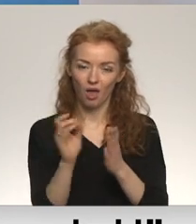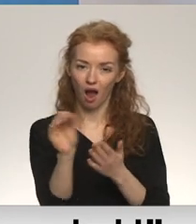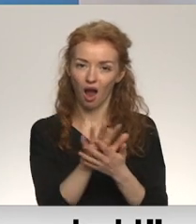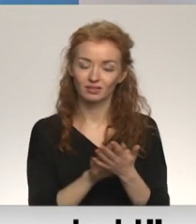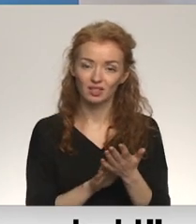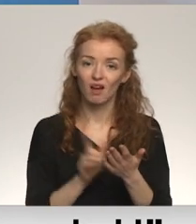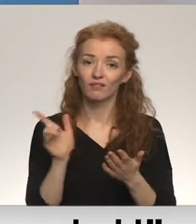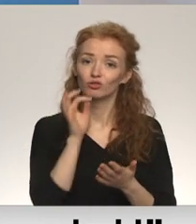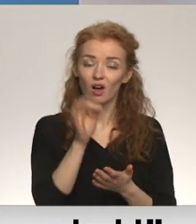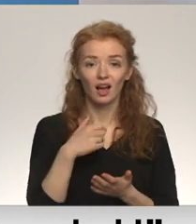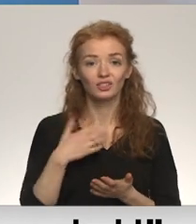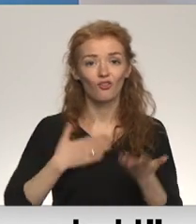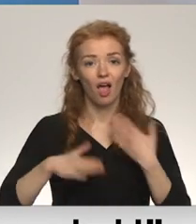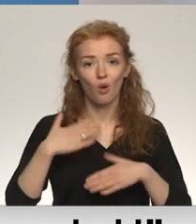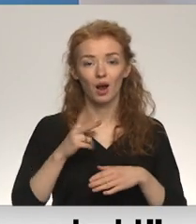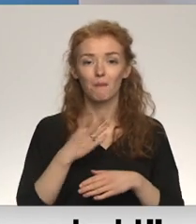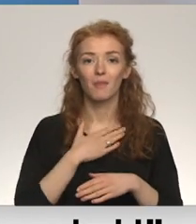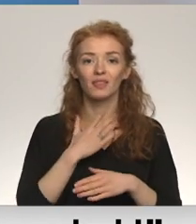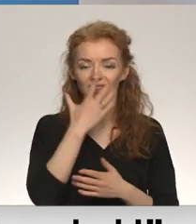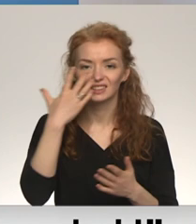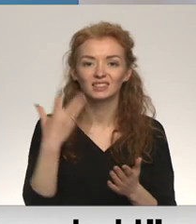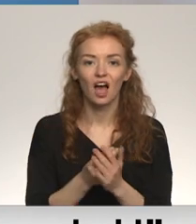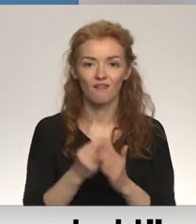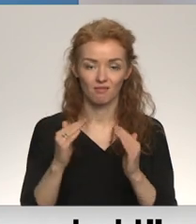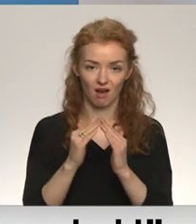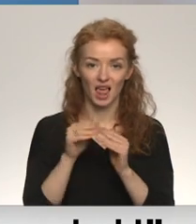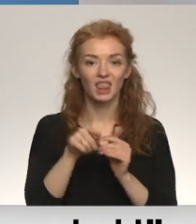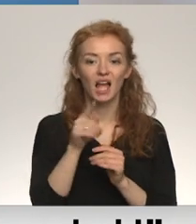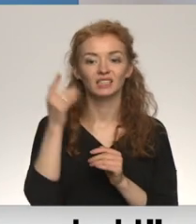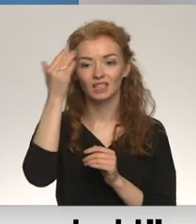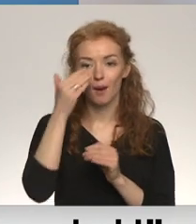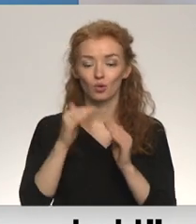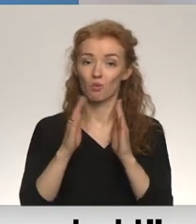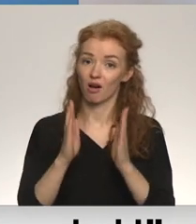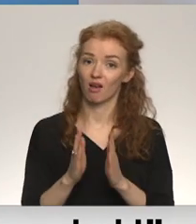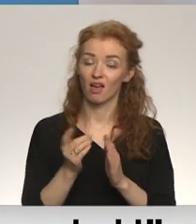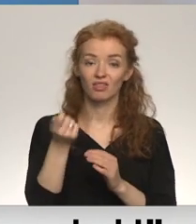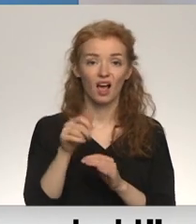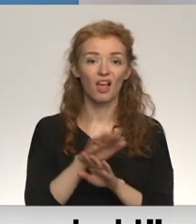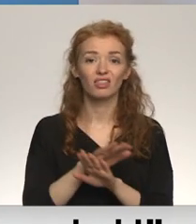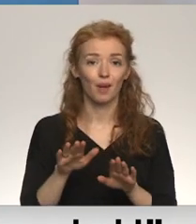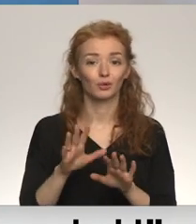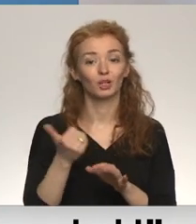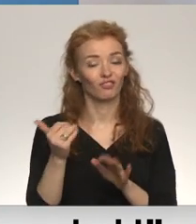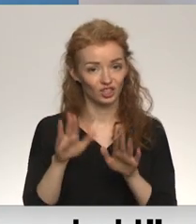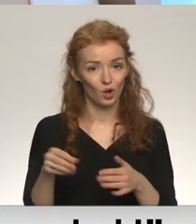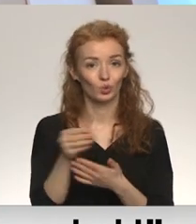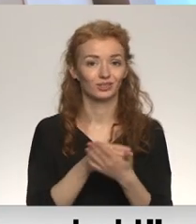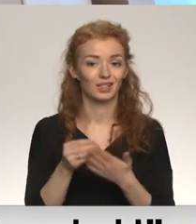es vēlētos, ka man būtu sava māja, šī ir tā sapņu māja, kura nekad viņam nebūs, bet viņš var